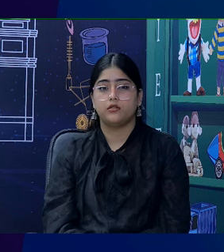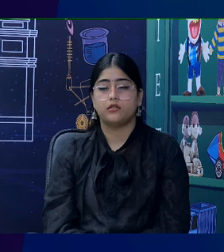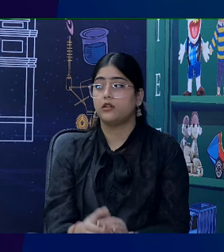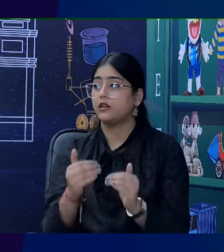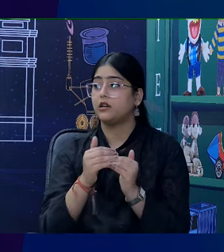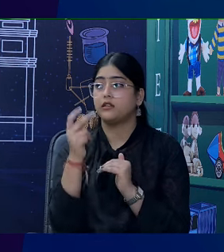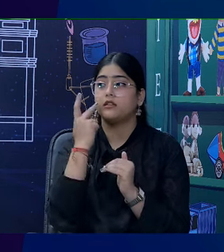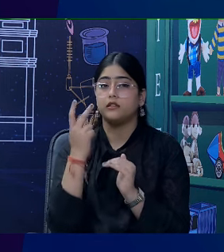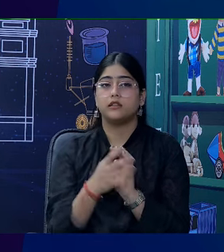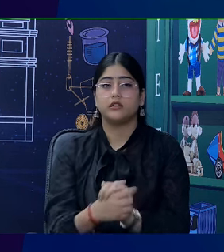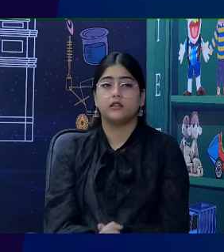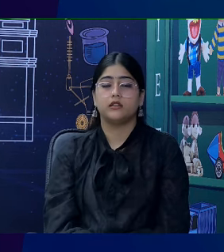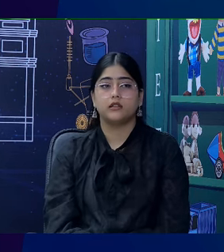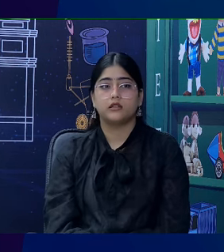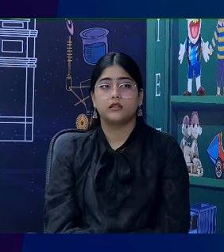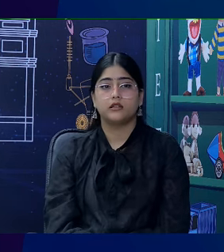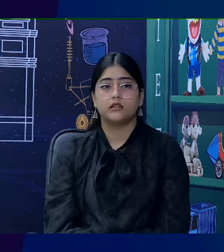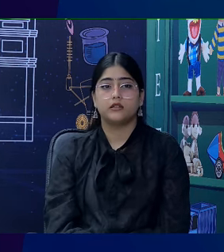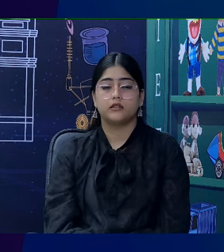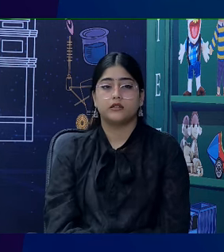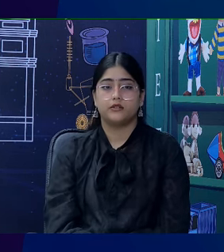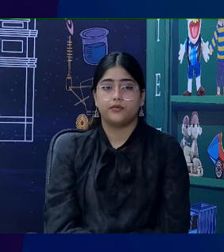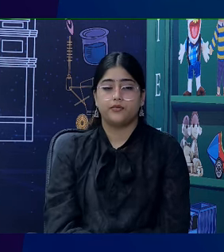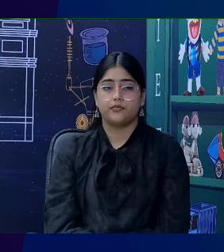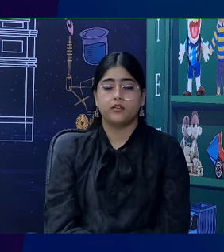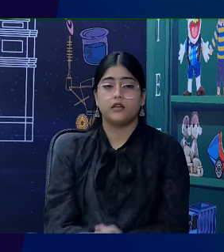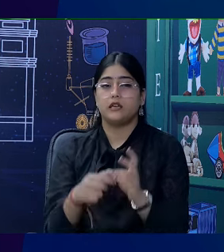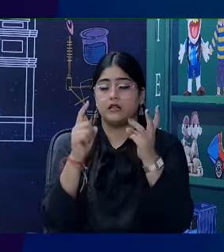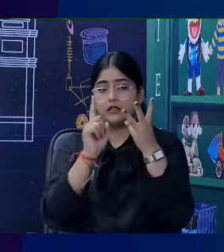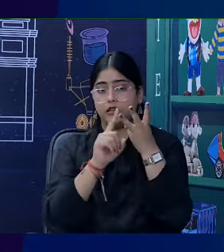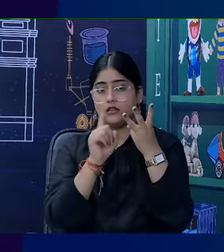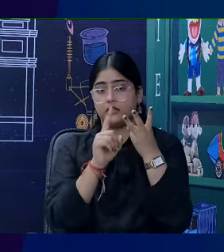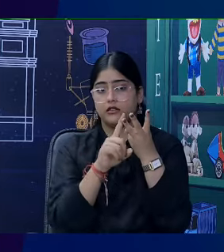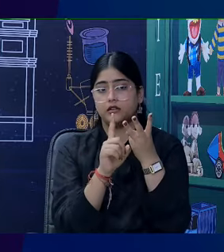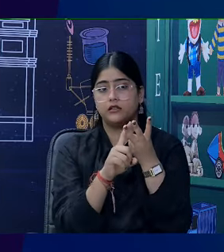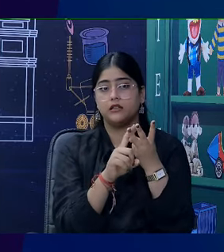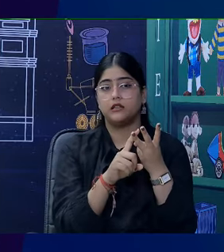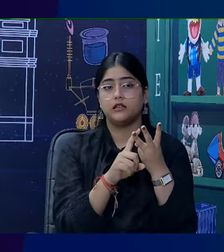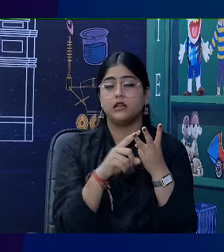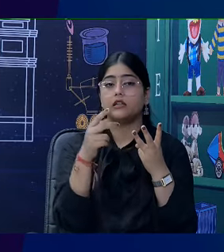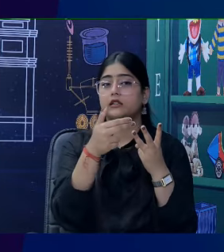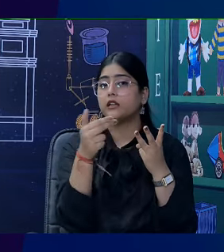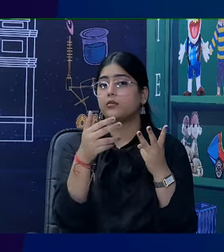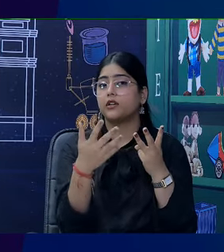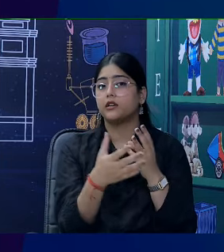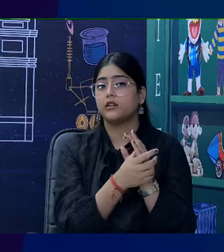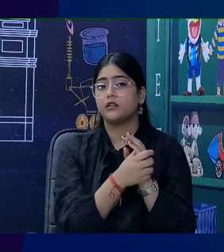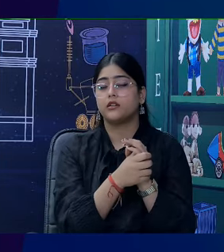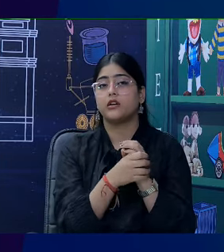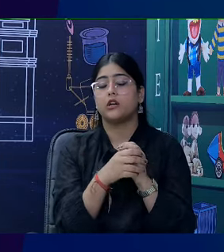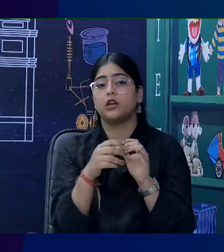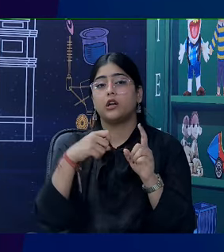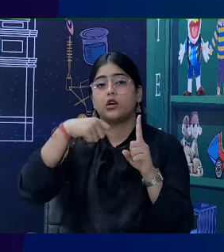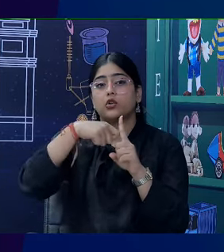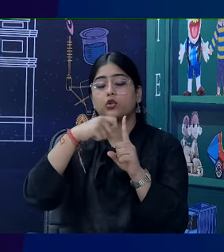चलते हैं ये आपका तीसरा नृत्य है तीसरा त्य यहां देखिए कौन सा नृत्य है ये कुची पूड़ी